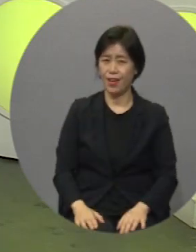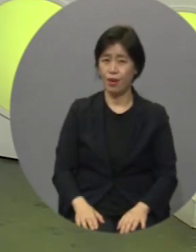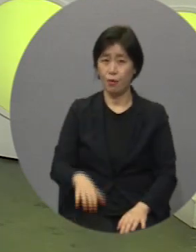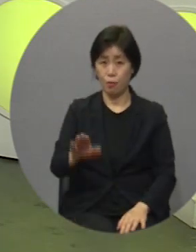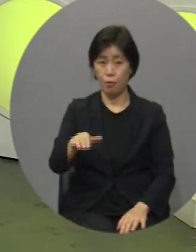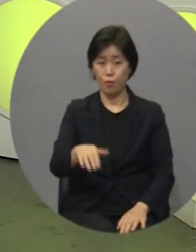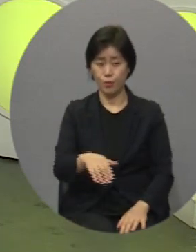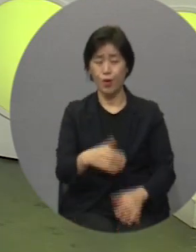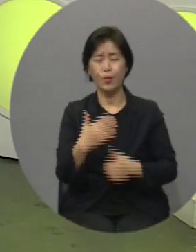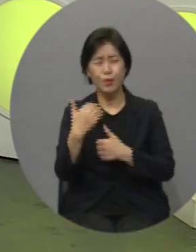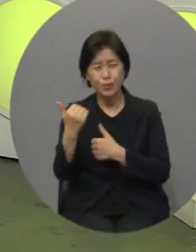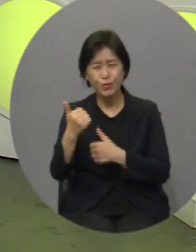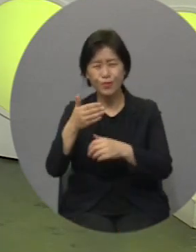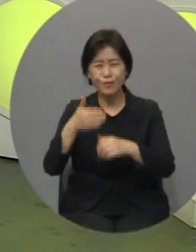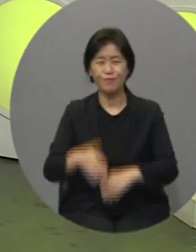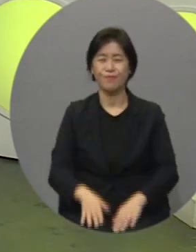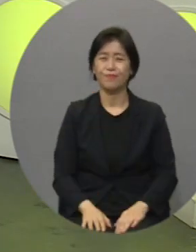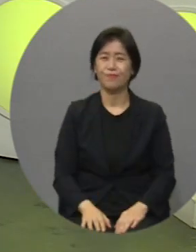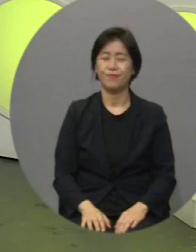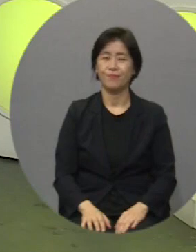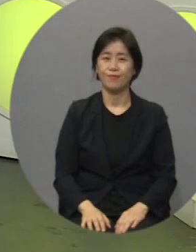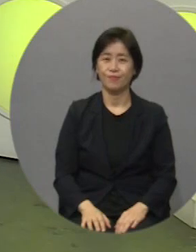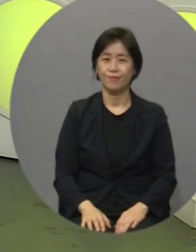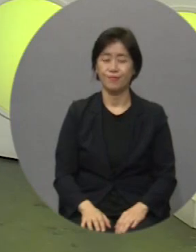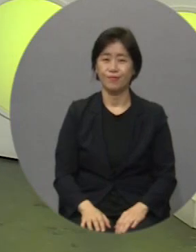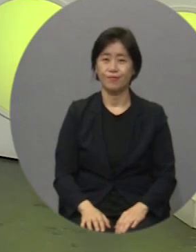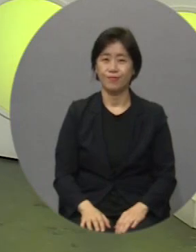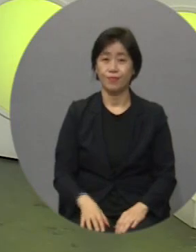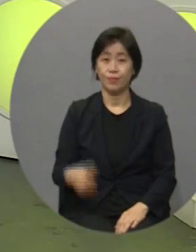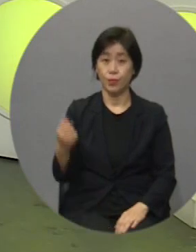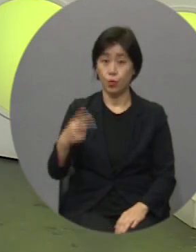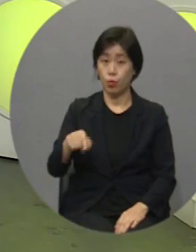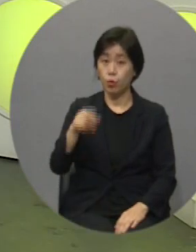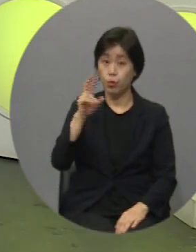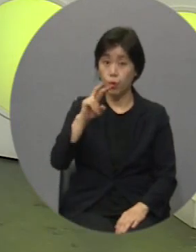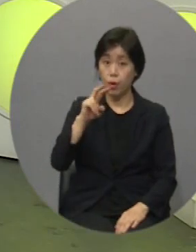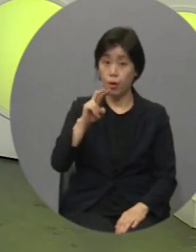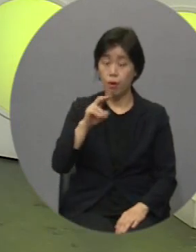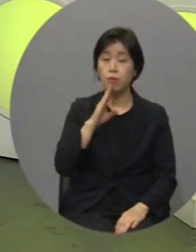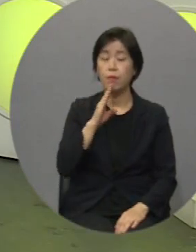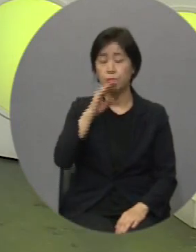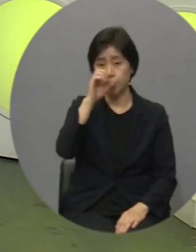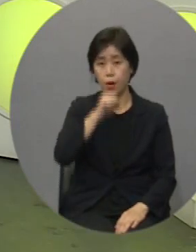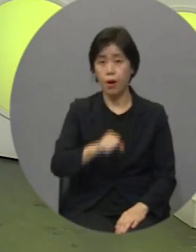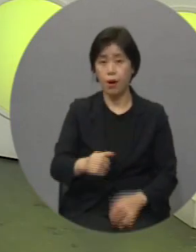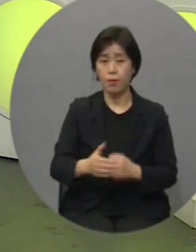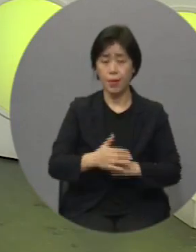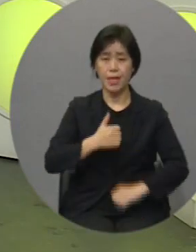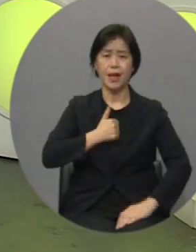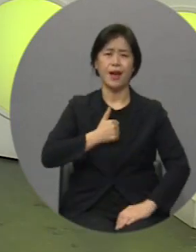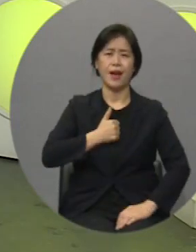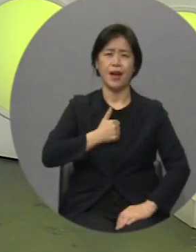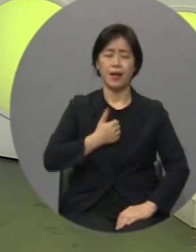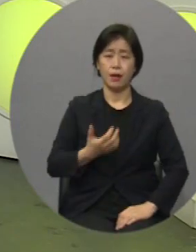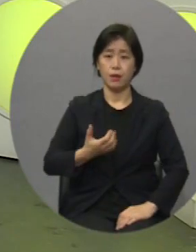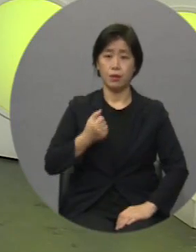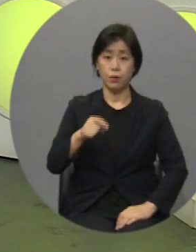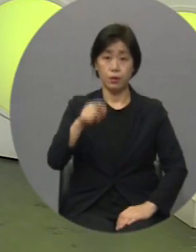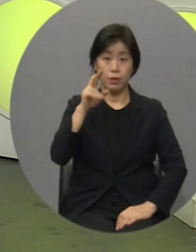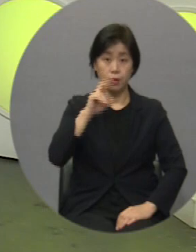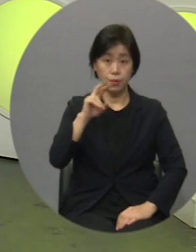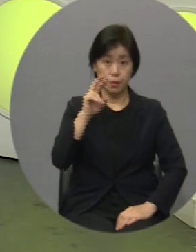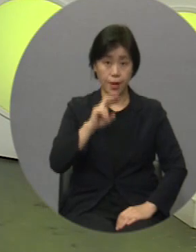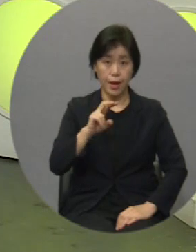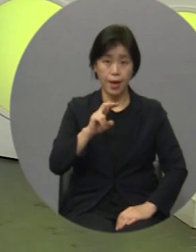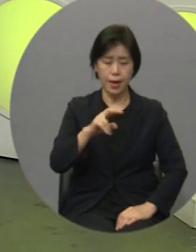시간 내세요. 네, 네. 아, 알겠습니다. 네, 네. 아, 진짜로. 네, 네. 그리고 노래가 진짜 좋아요. 그러니까 자신감을 가지시고 네. 이